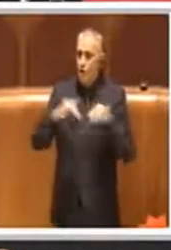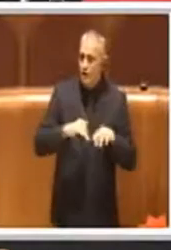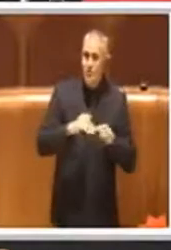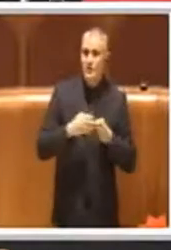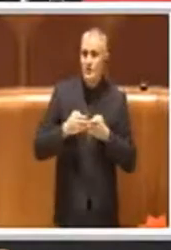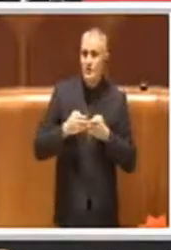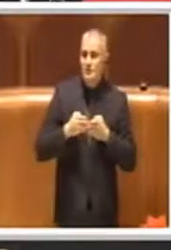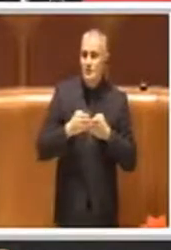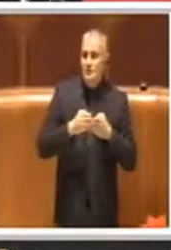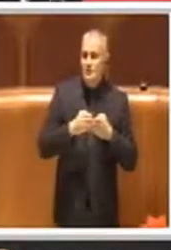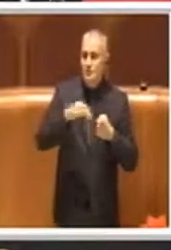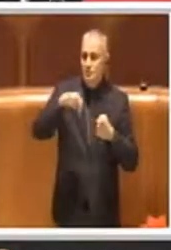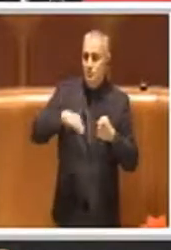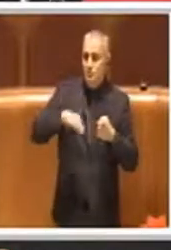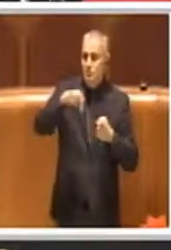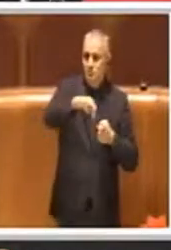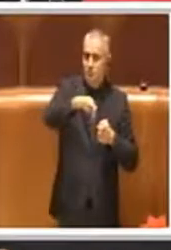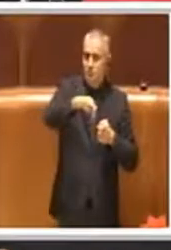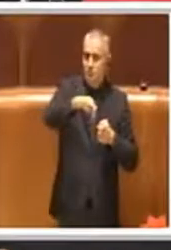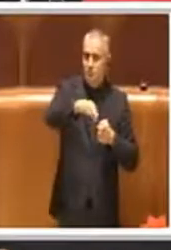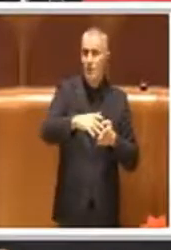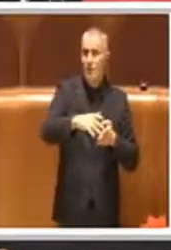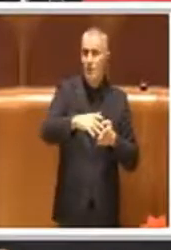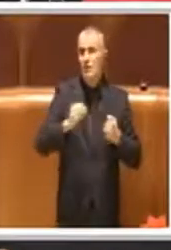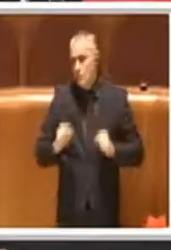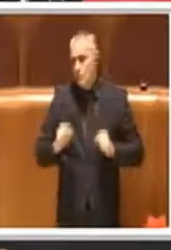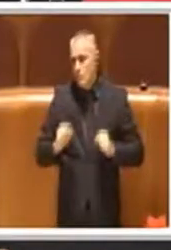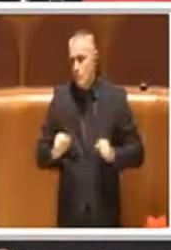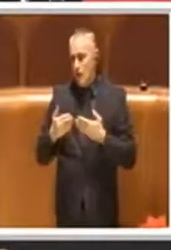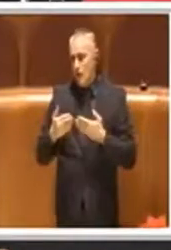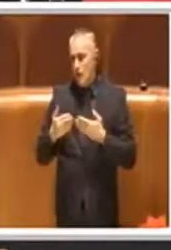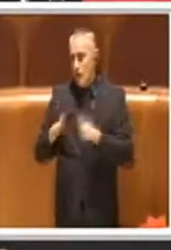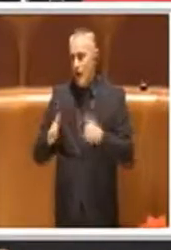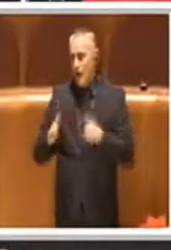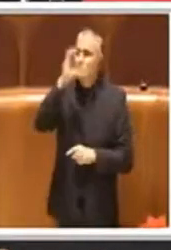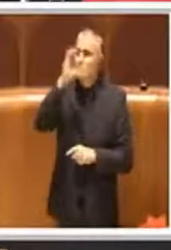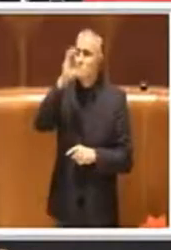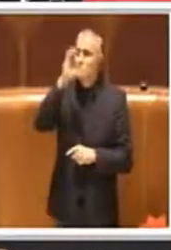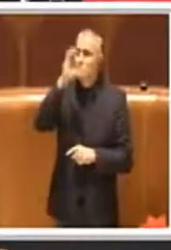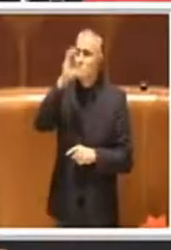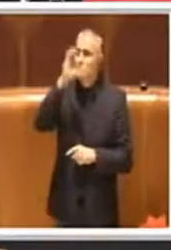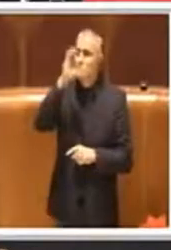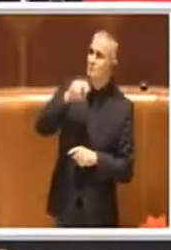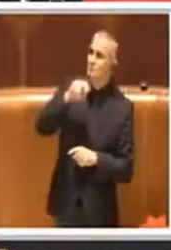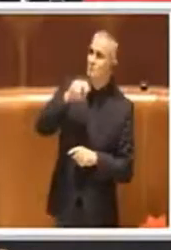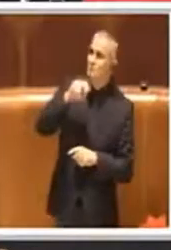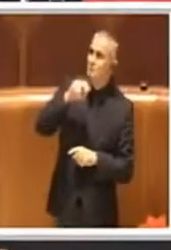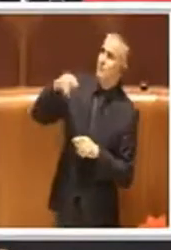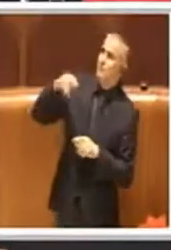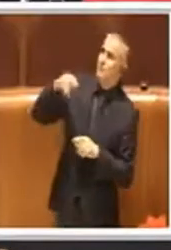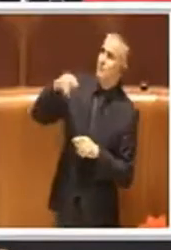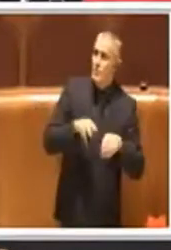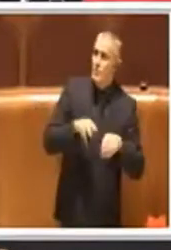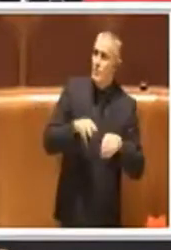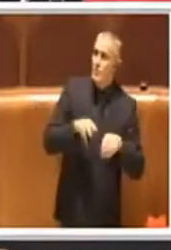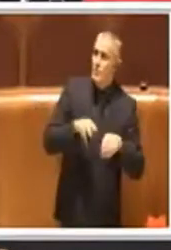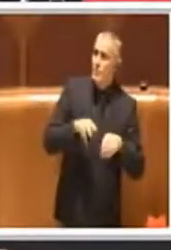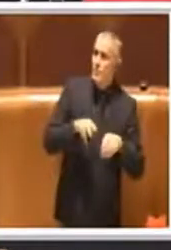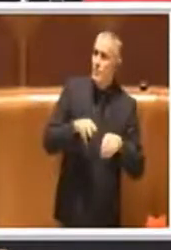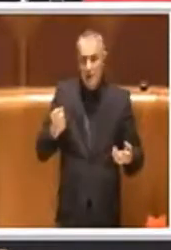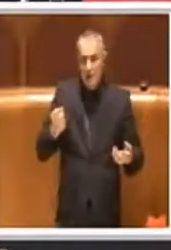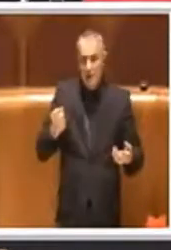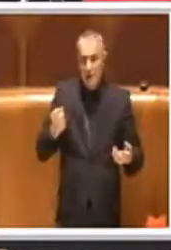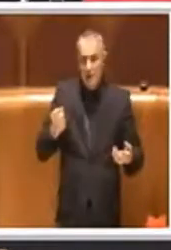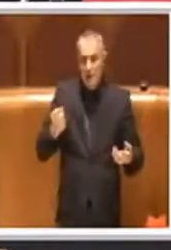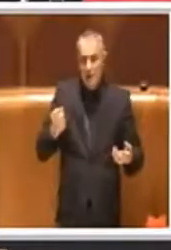Tevere con delle stazioni di hop-on/hop-off che permettano, insomma, di visitare la città da un'altra prospettiva. Queste